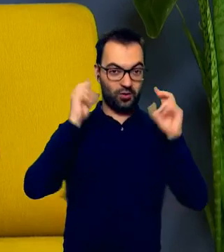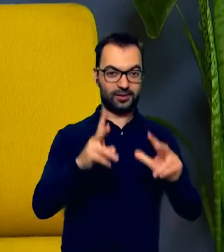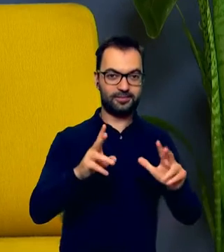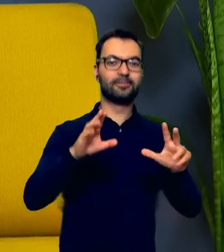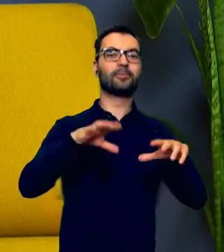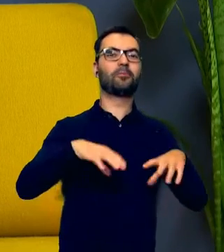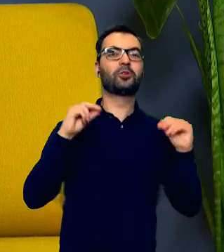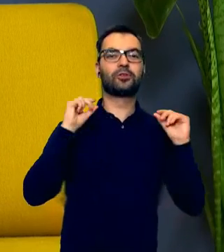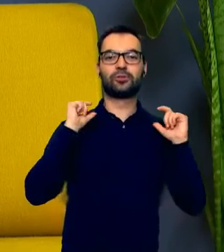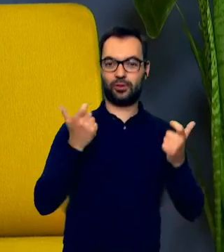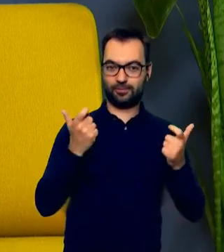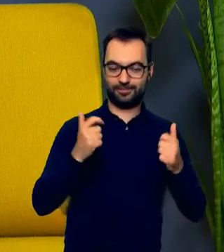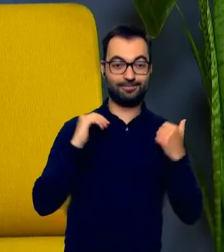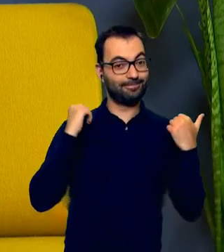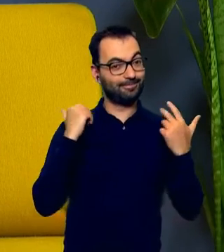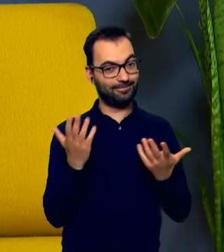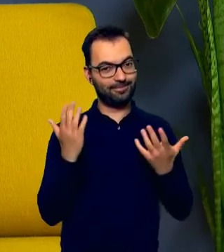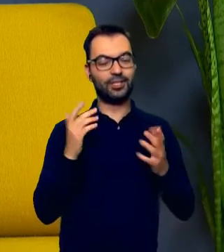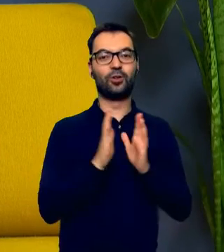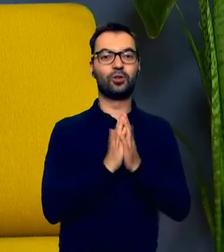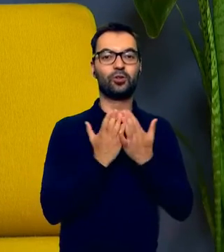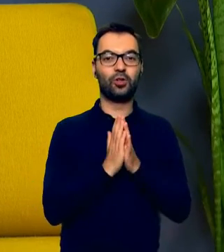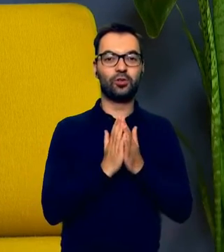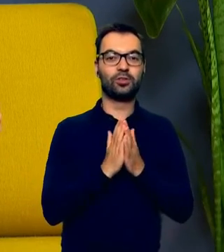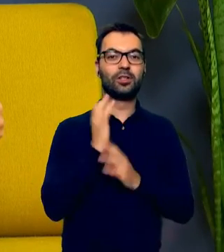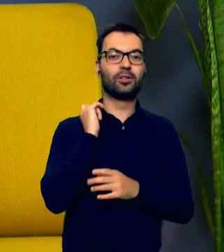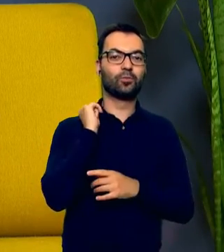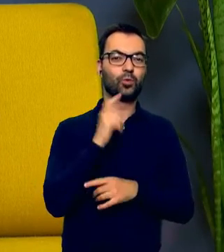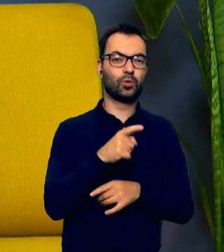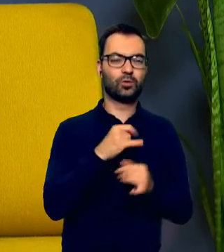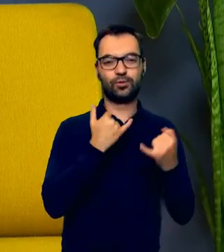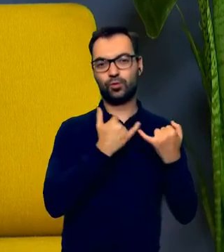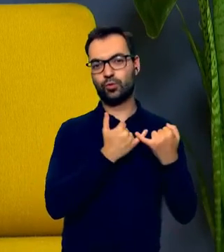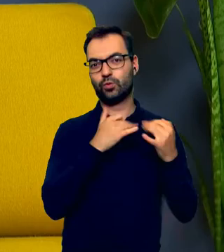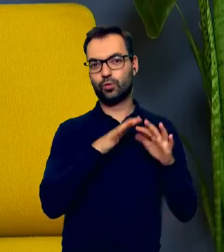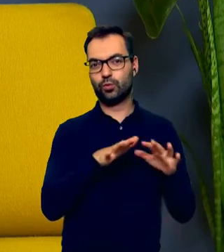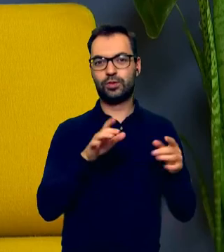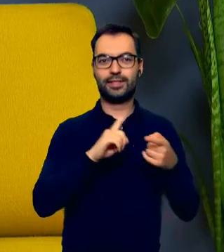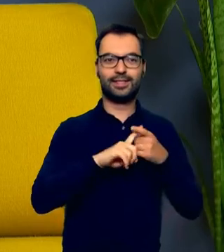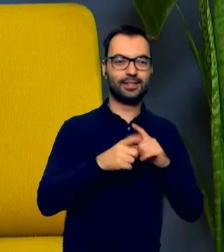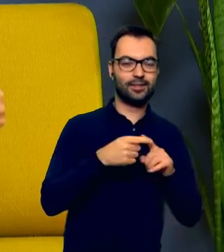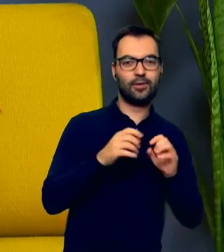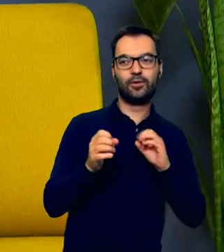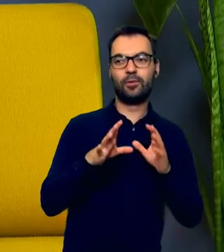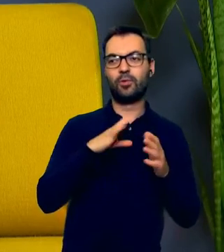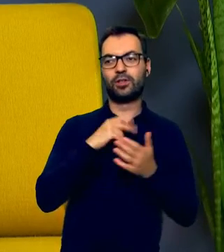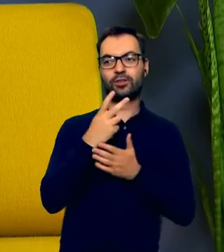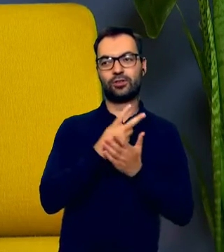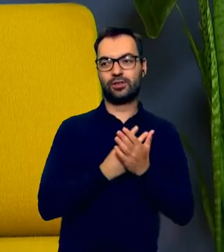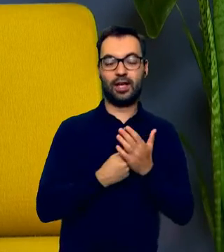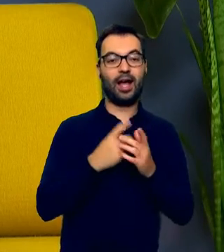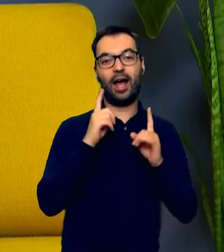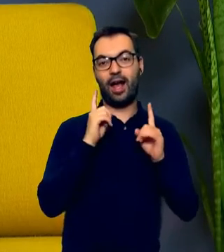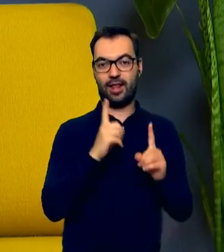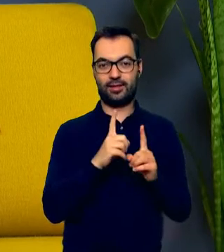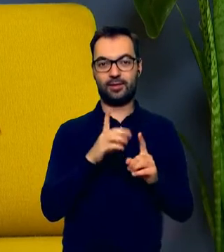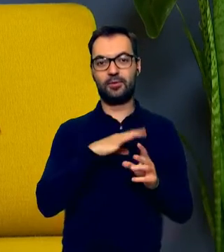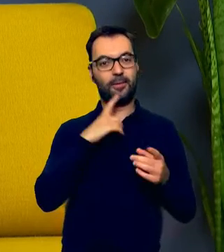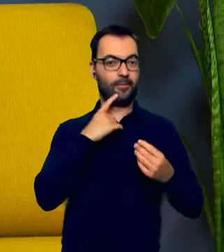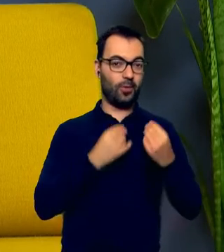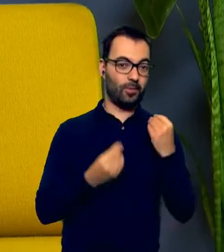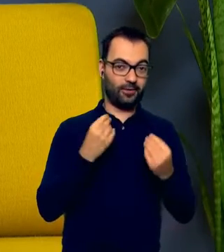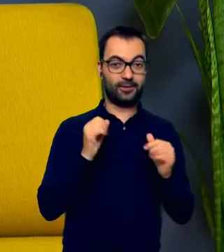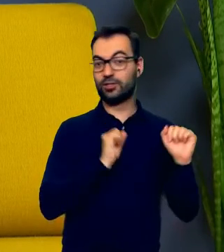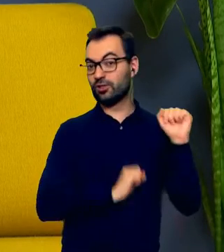czego zaczynamy? Może zaczniemy od tego, że w książce mamy wiele, że tak powiem, form, czyli możemy poczytać, ale możemy się też